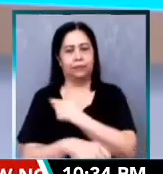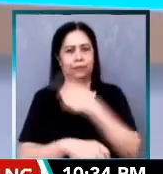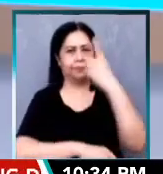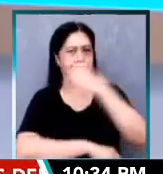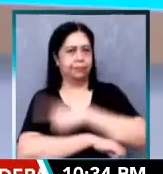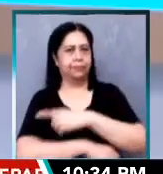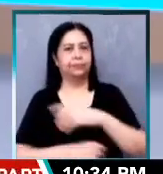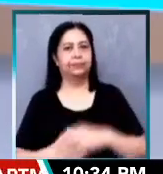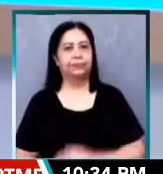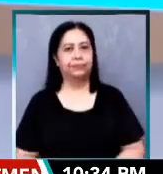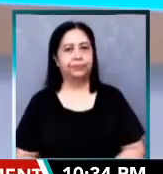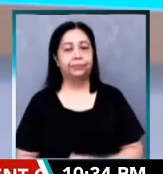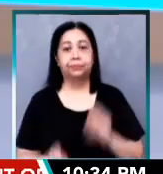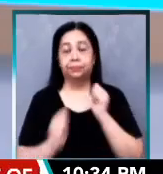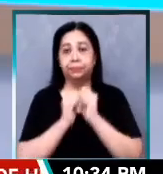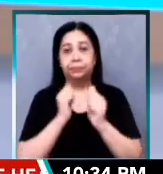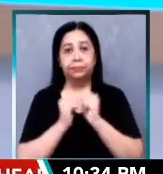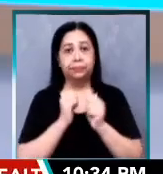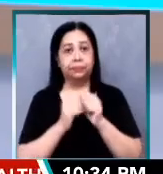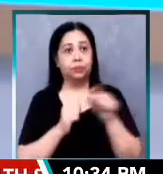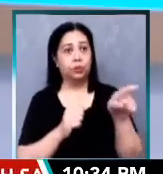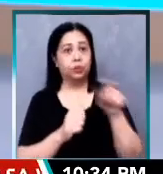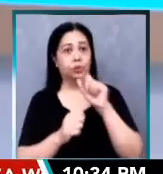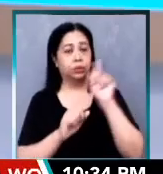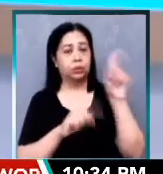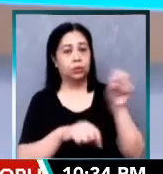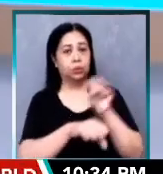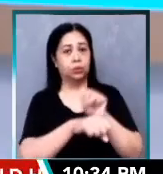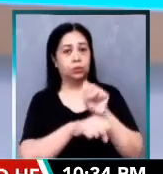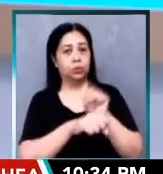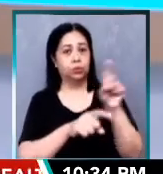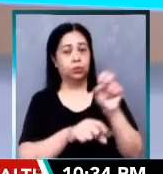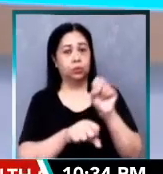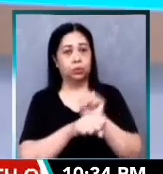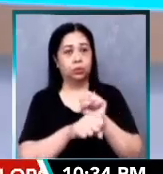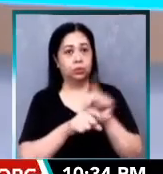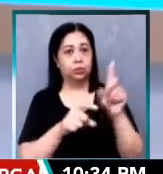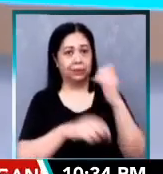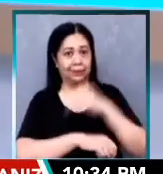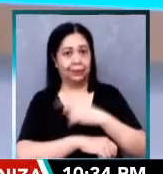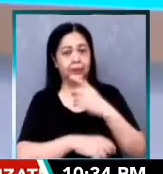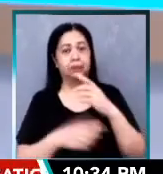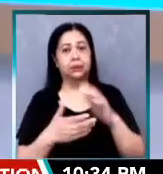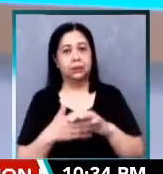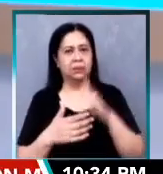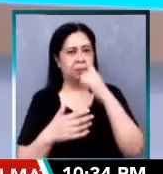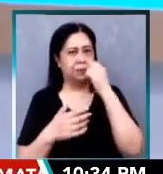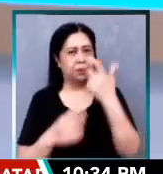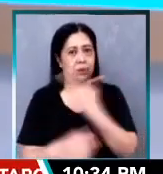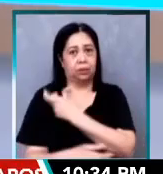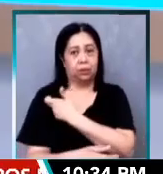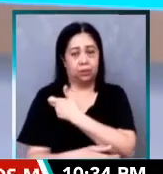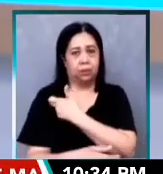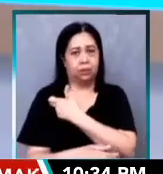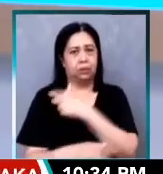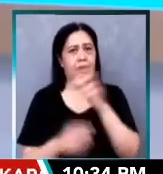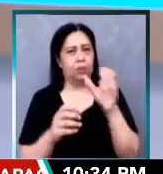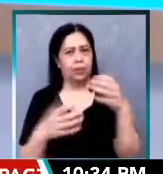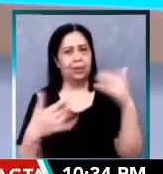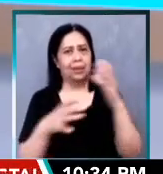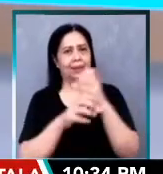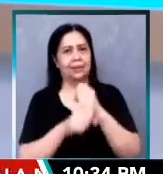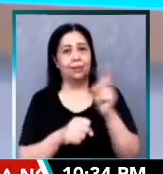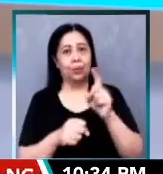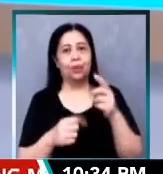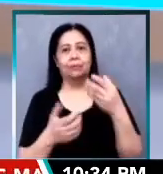Ibig sabihin, ang mga hindi makakapasok sa trabaho sa mga araw na yon dahil magpapabakuna ay makakatanggap pa rin ng kanilang